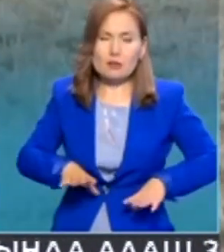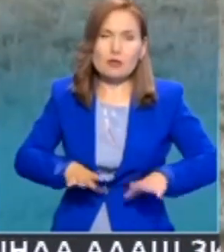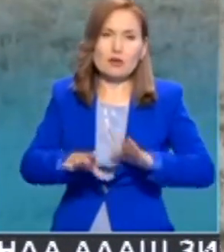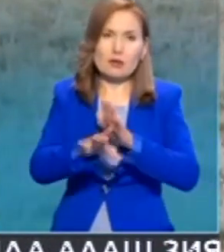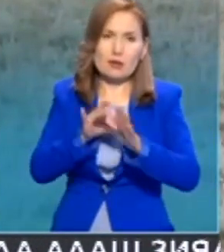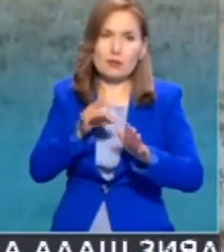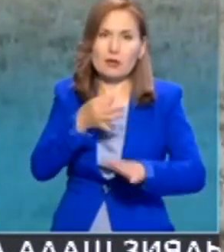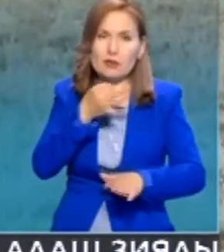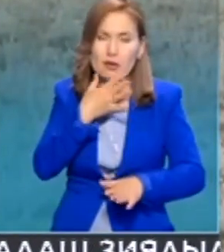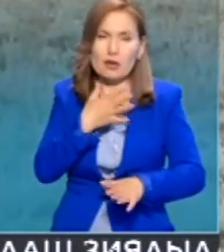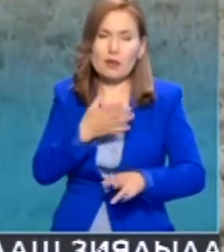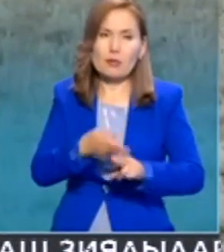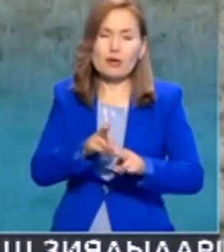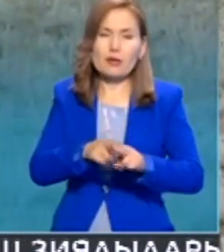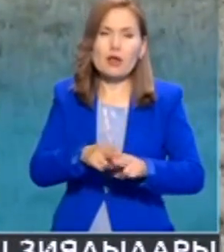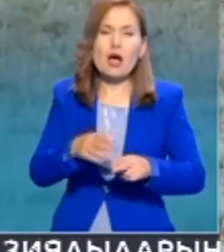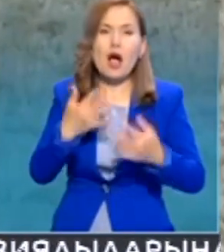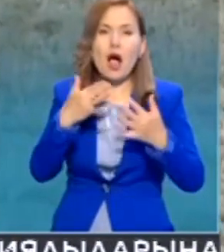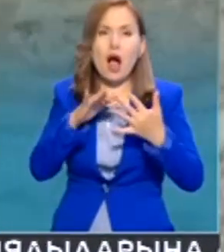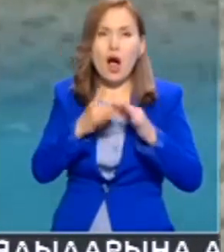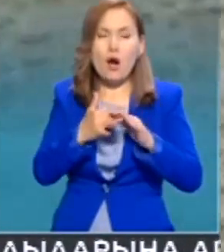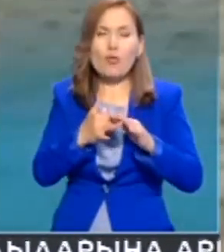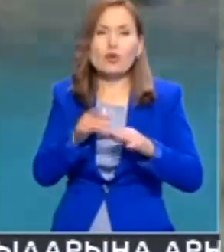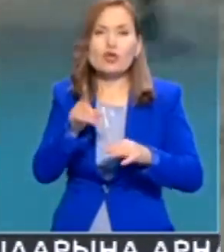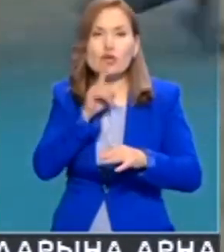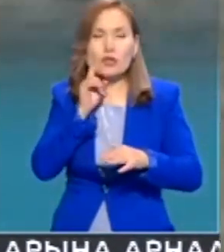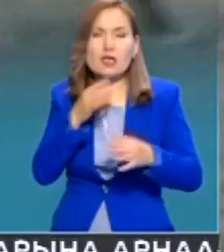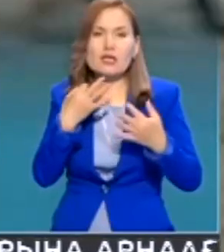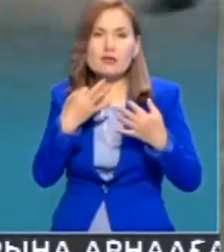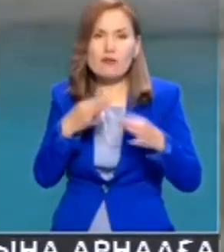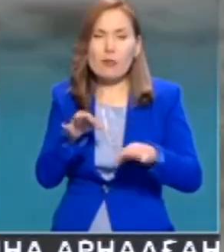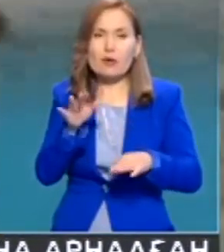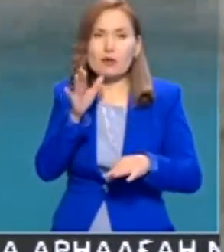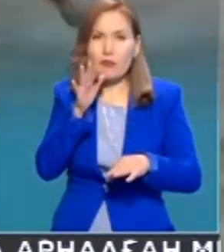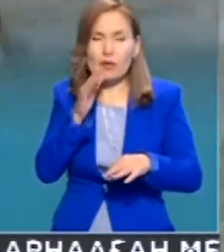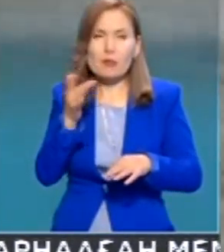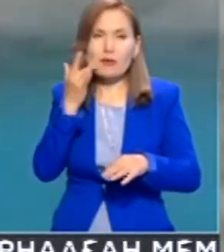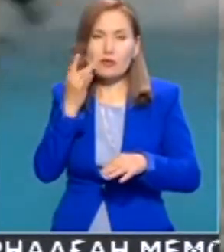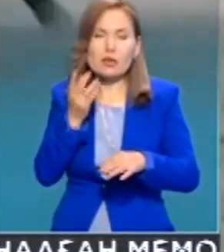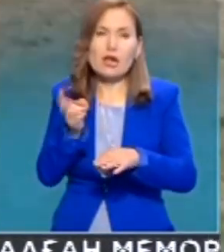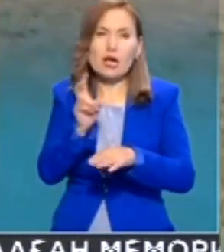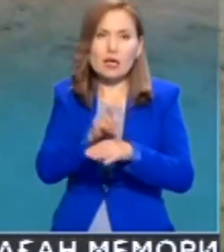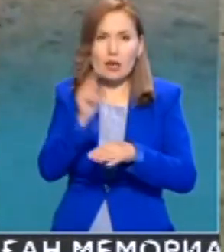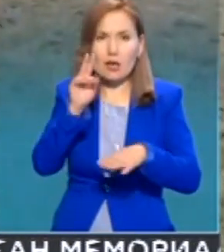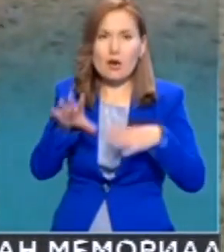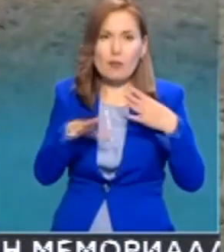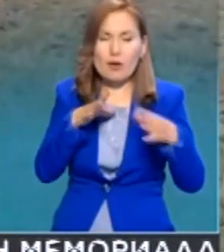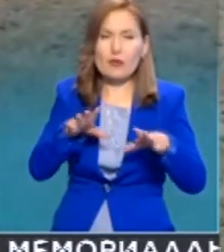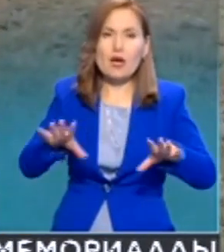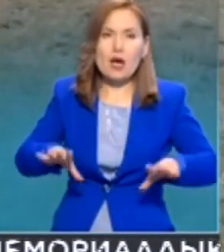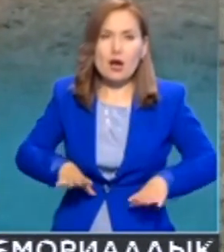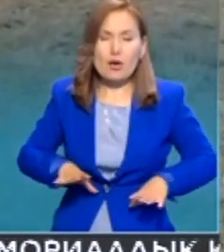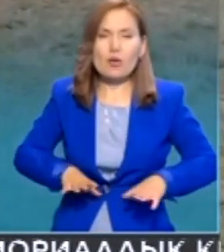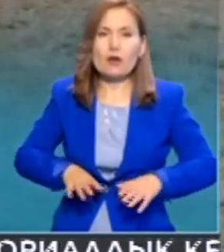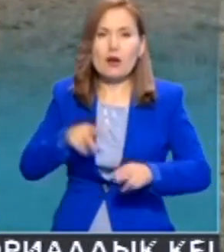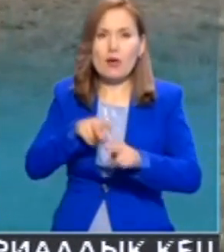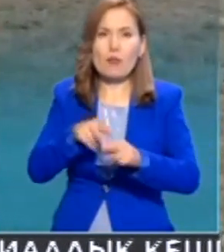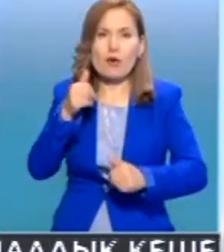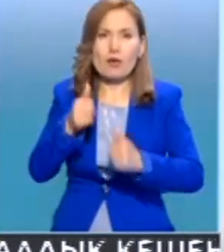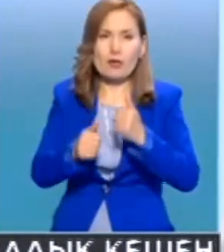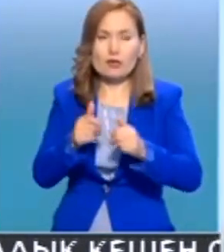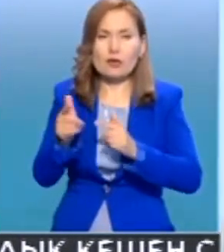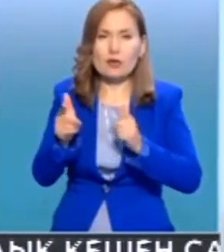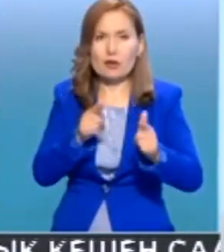Ауыл жастары бос уақыт табыла қалса көкпар алаңында бас қосады. Бегізат өнерді дәріптеген белсенді жастар қазір кезекті сайысқа дайындықты бастап